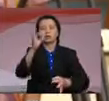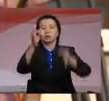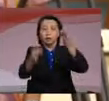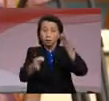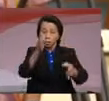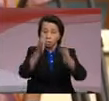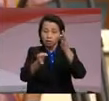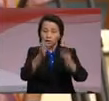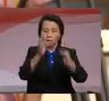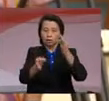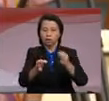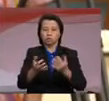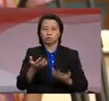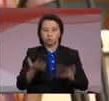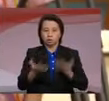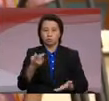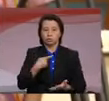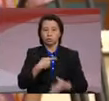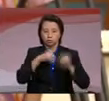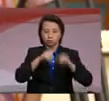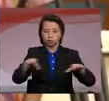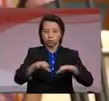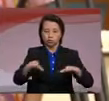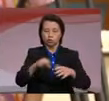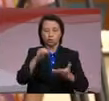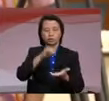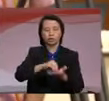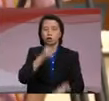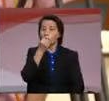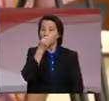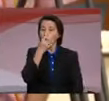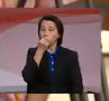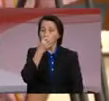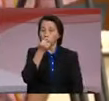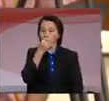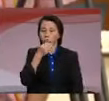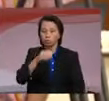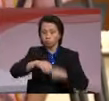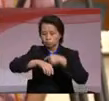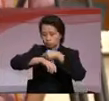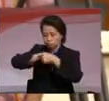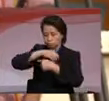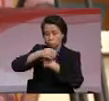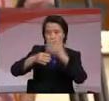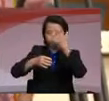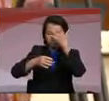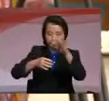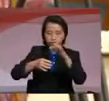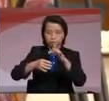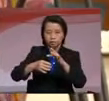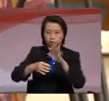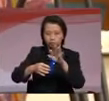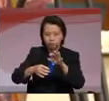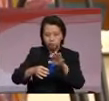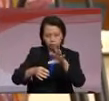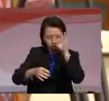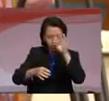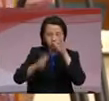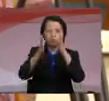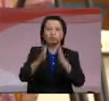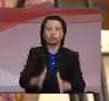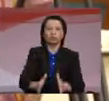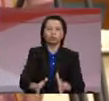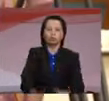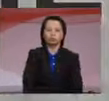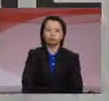sekiranya mungkin kita boleh buat seperti di Hong Kong, penggunaan wristband pintar yang boleh mengesan pemakainya. Terima kasih, Datuk.